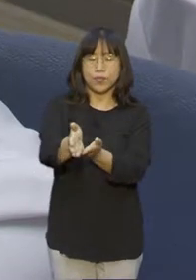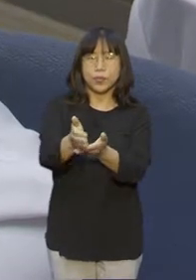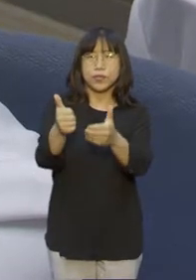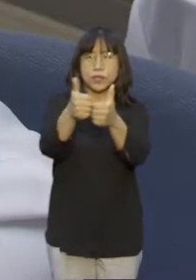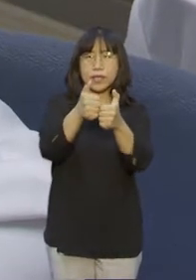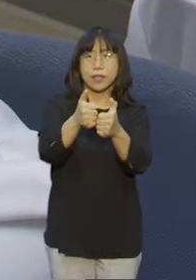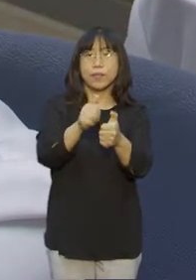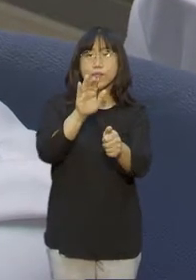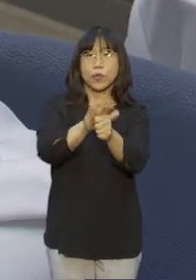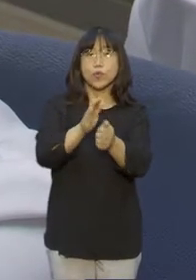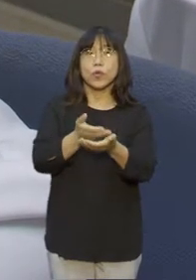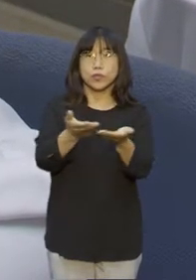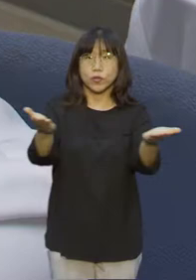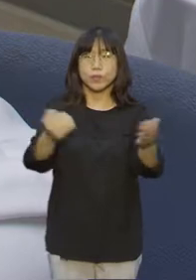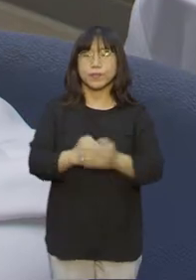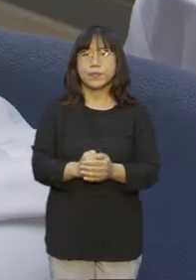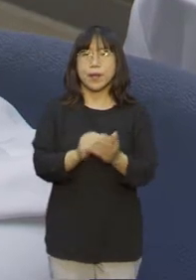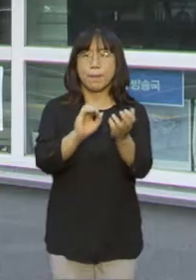있습니다.